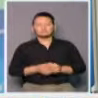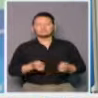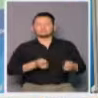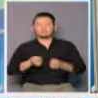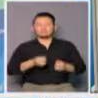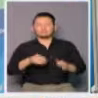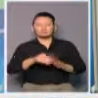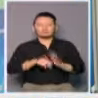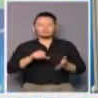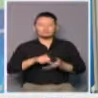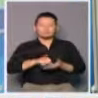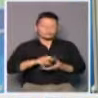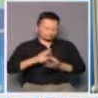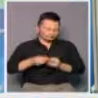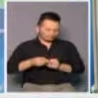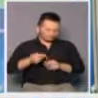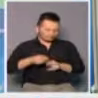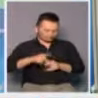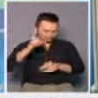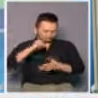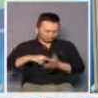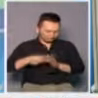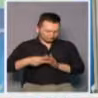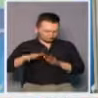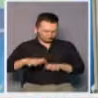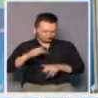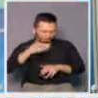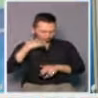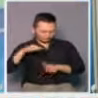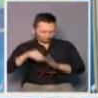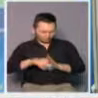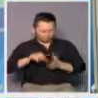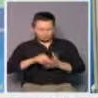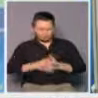управленческого звена госслужащих местных исполнительных органов Атырауской области.